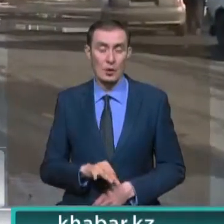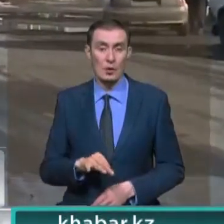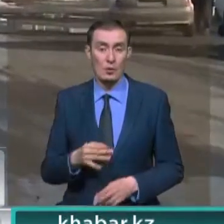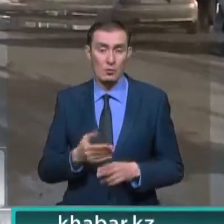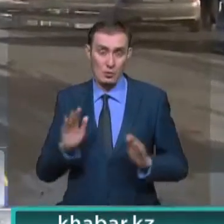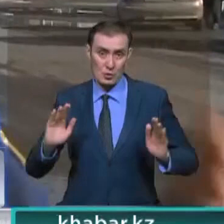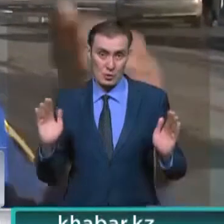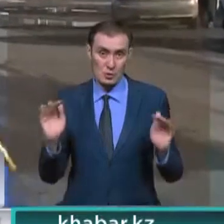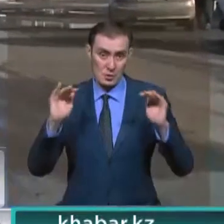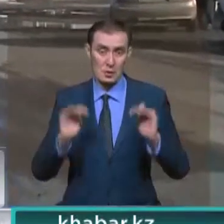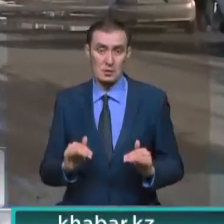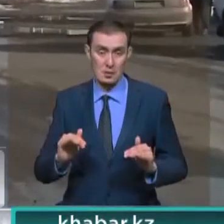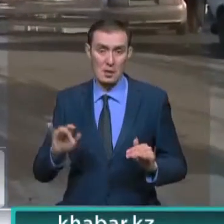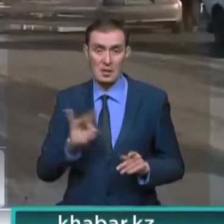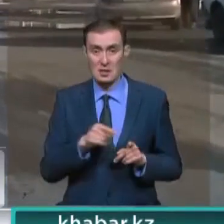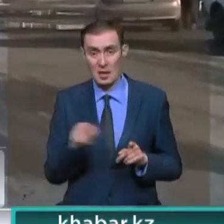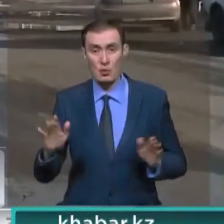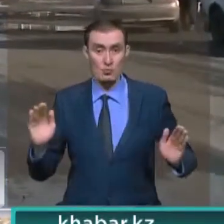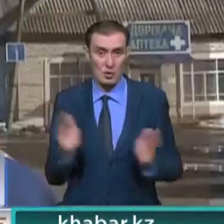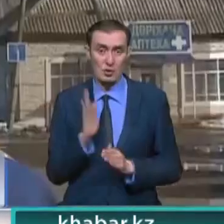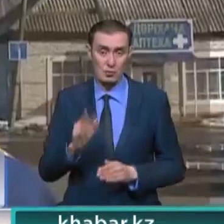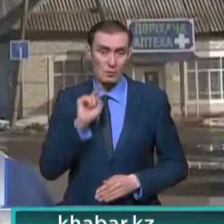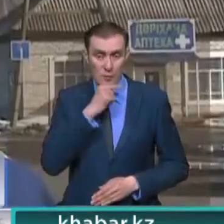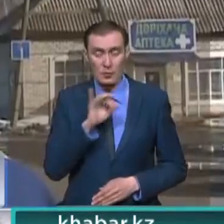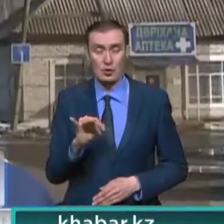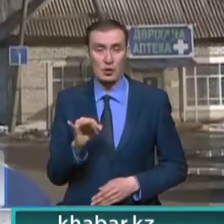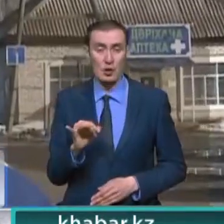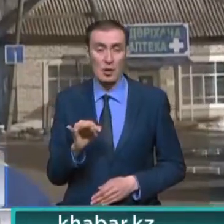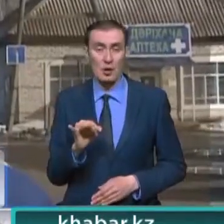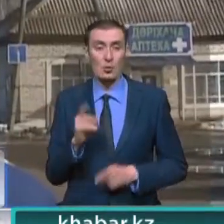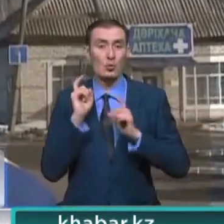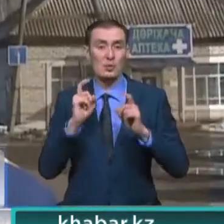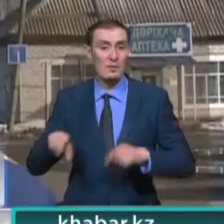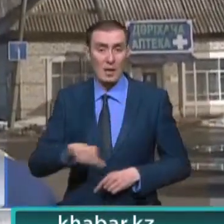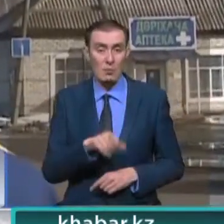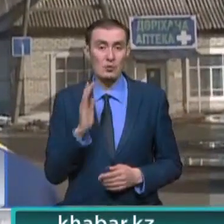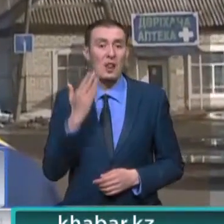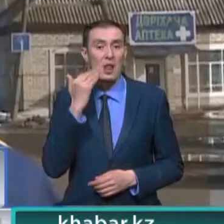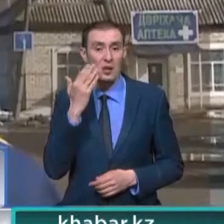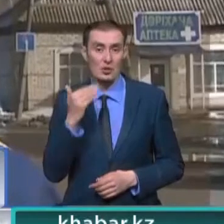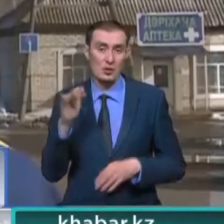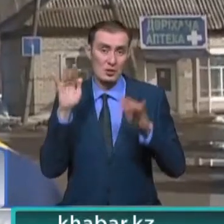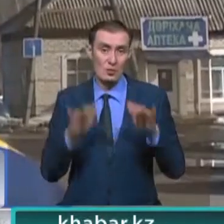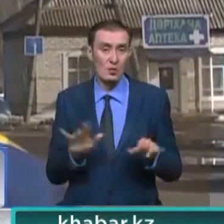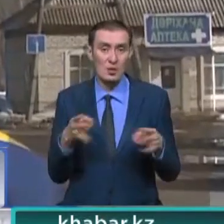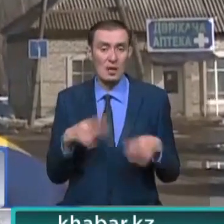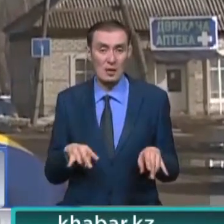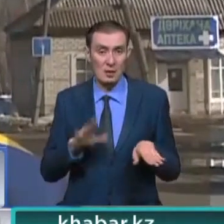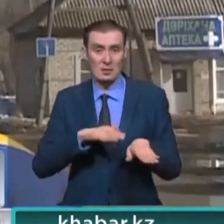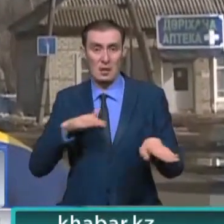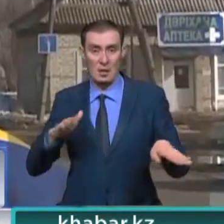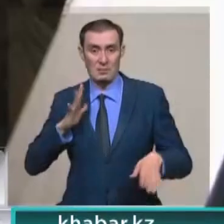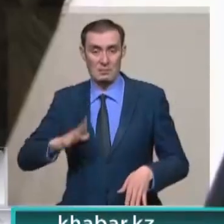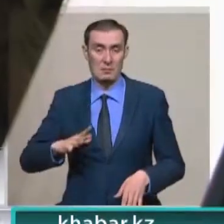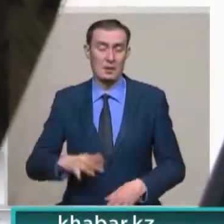дорога снизится, расстояние дороги. Во-вторых, уже дальнобойщикам уже намного легче будет, что не будут они стоять в